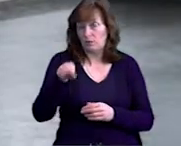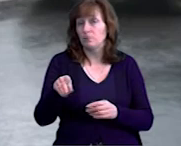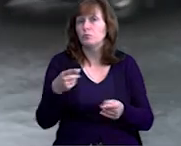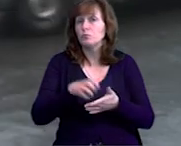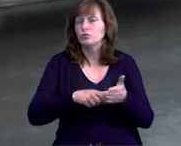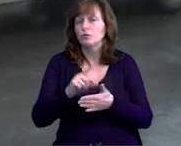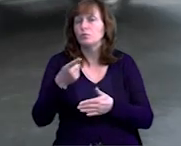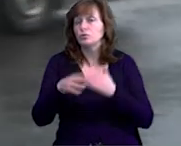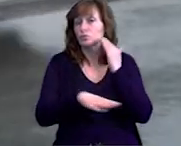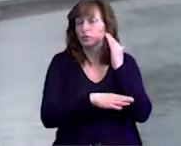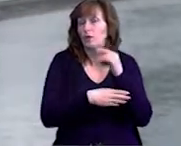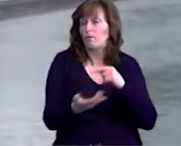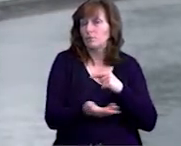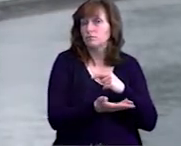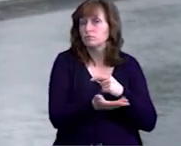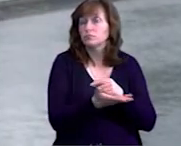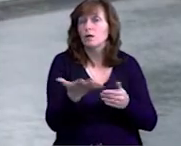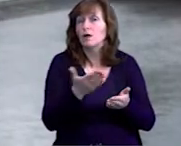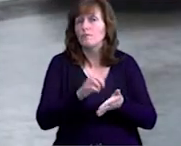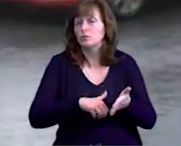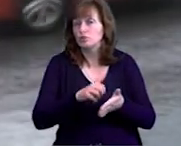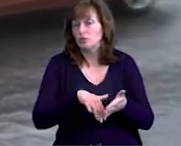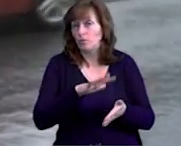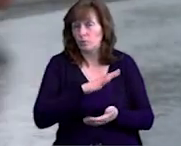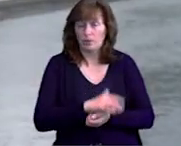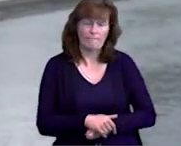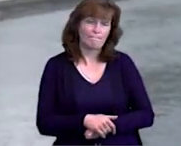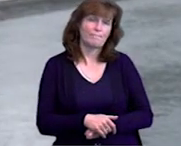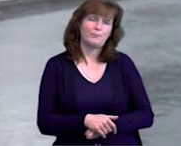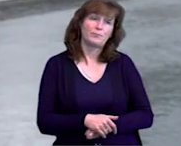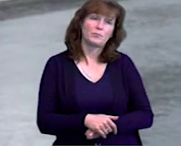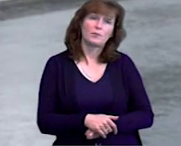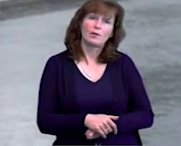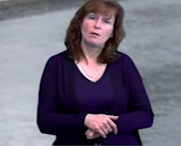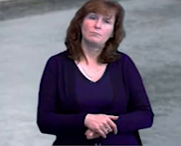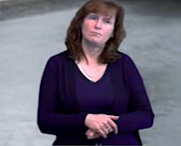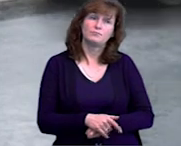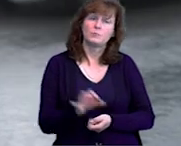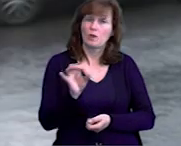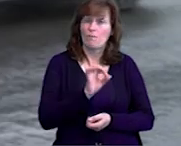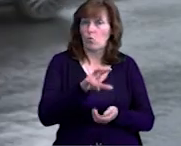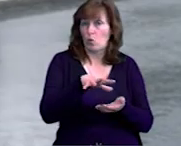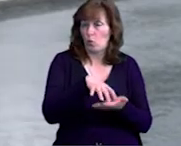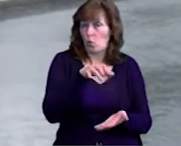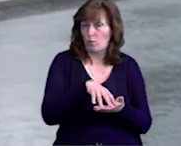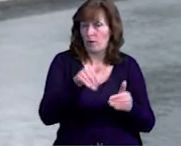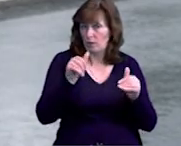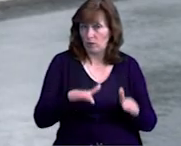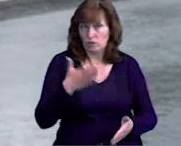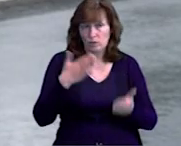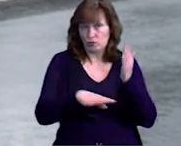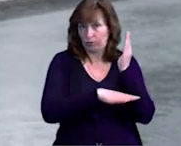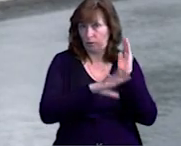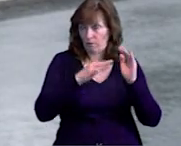зелених насаджень, на підставі яких було здійснено вирубування, і копія рішення. Якщо ці дерева були